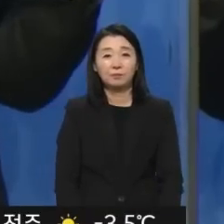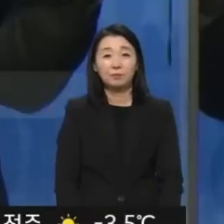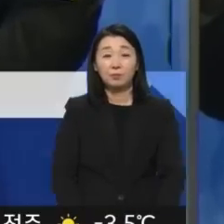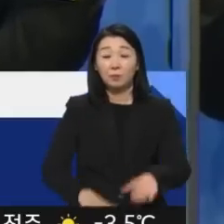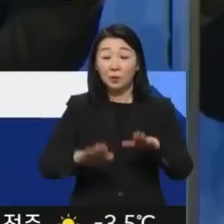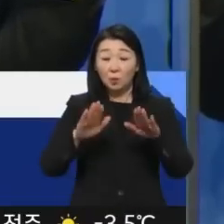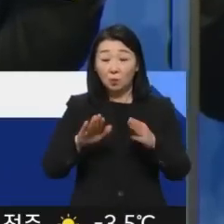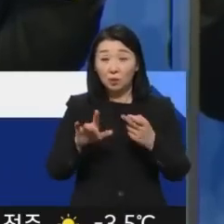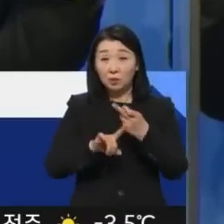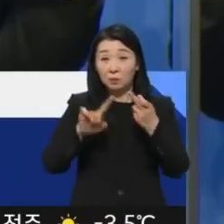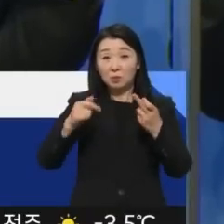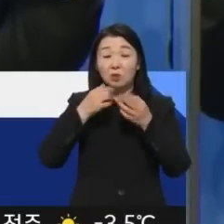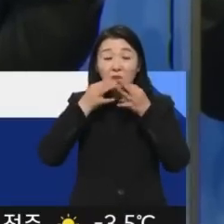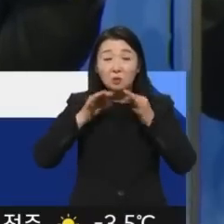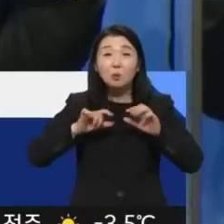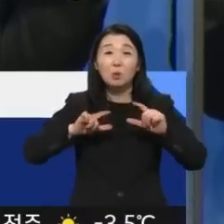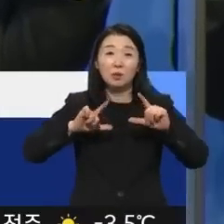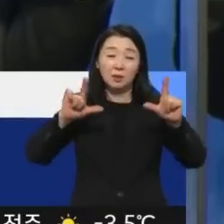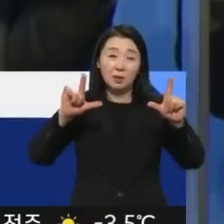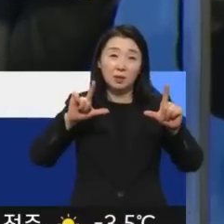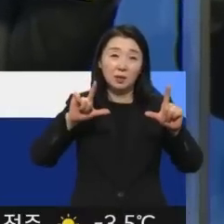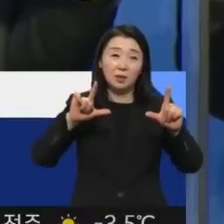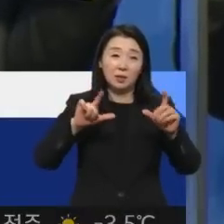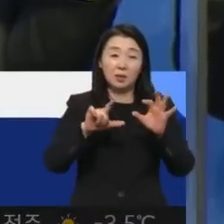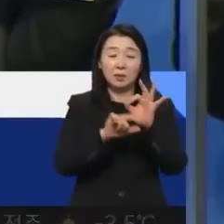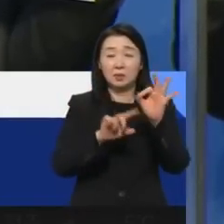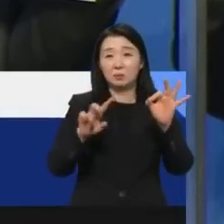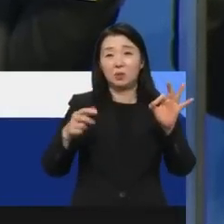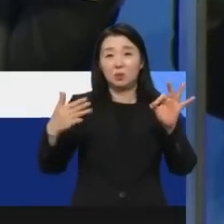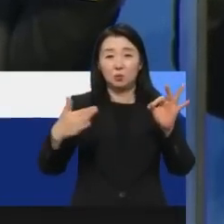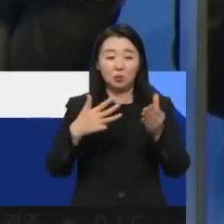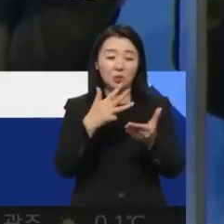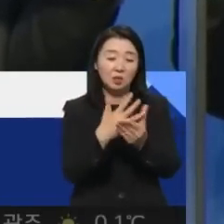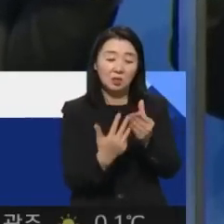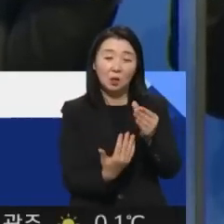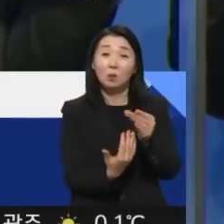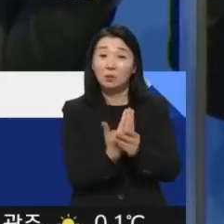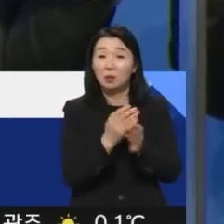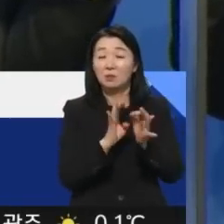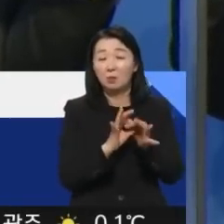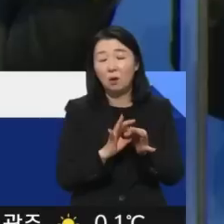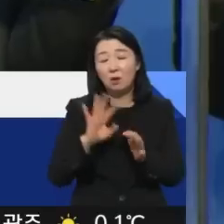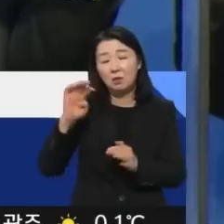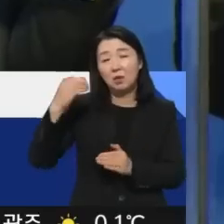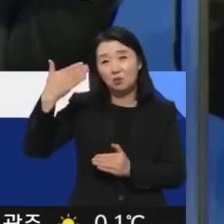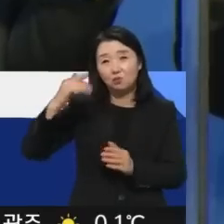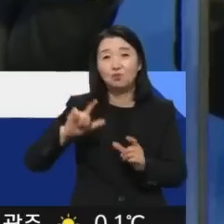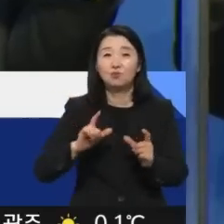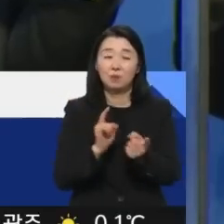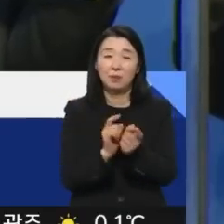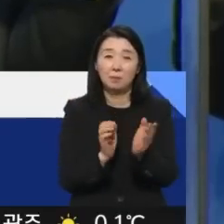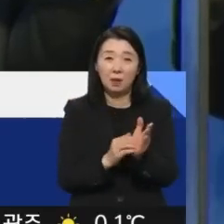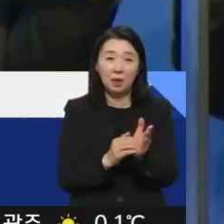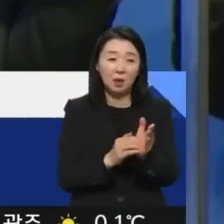오는 16일 금요일은 12구 이태원 참사 49일째 되는 날입니다.